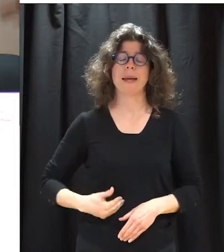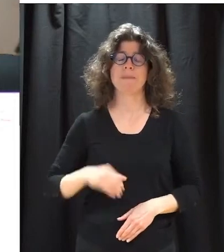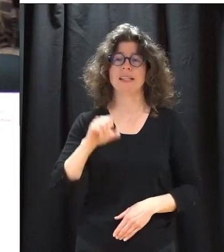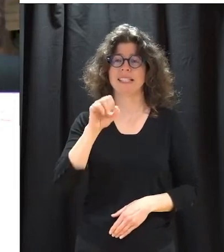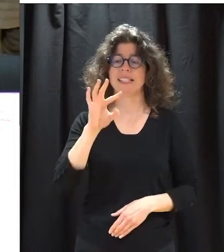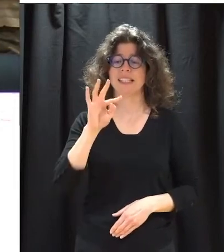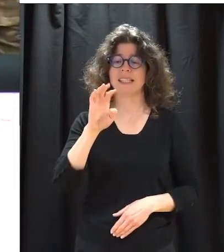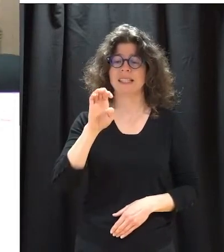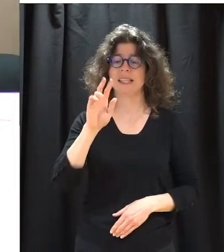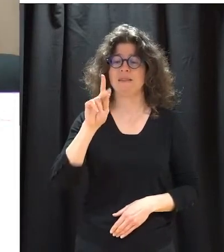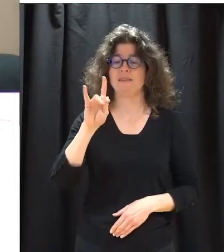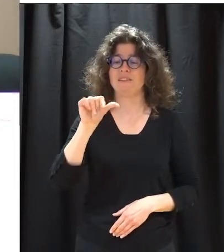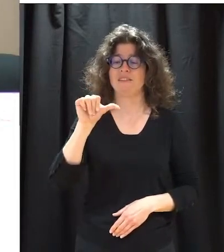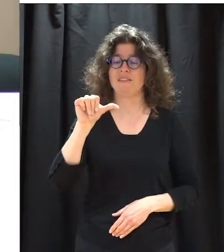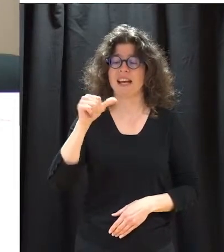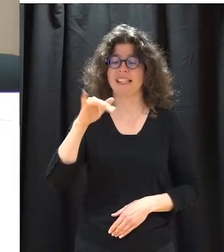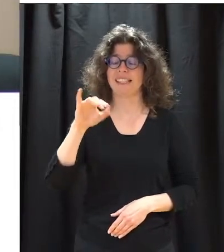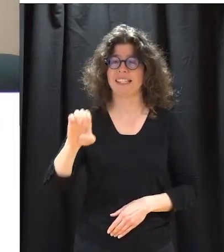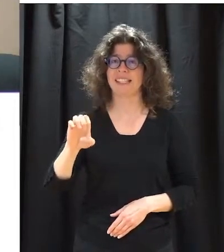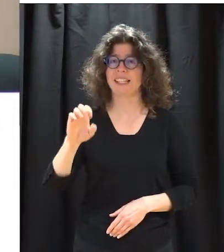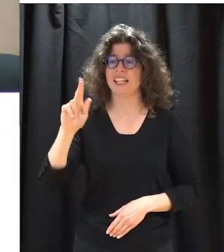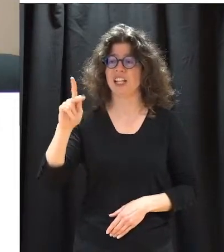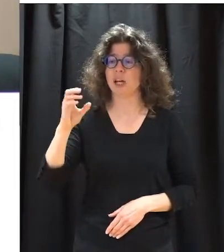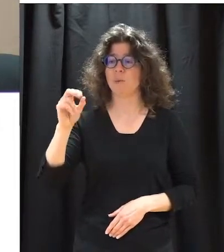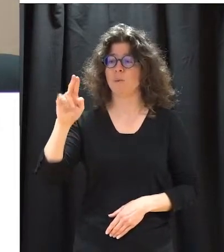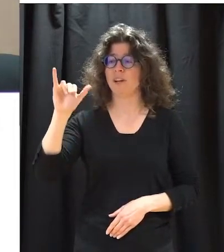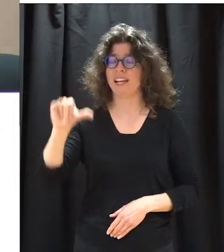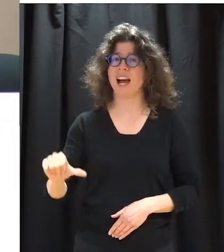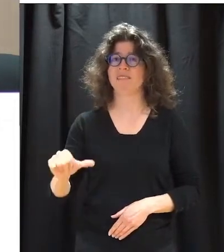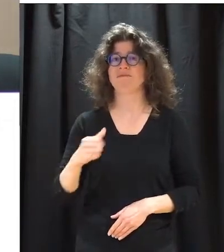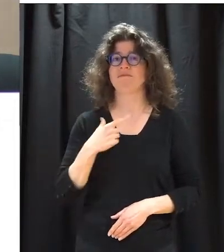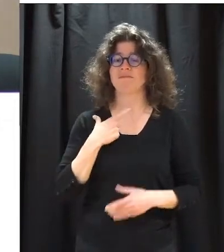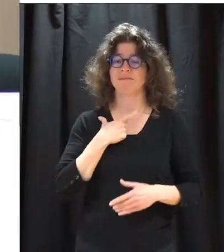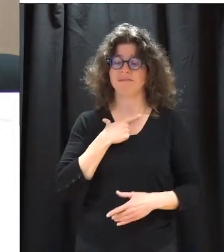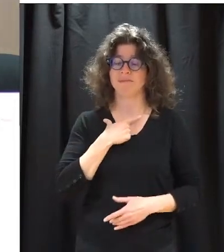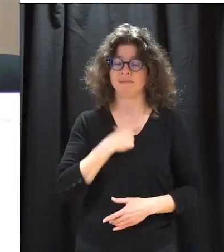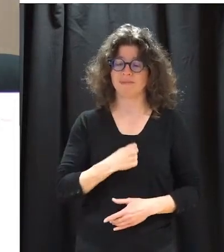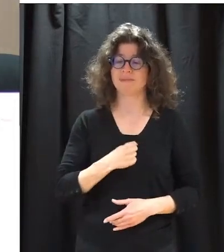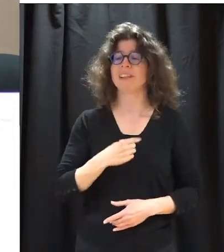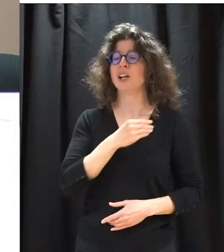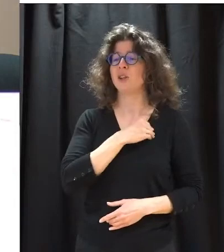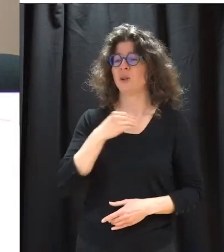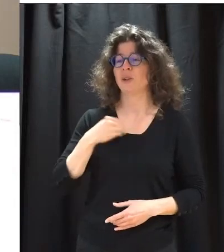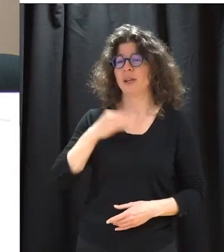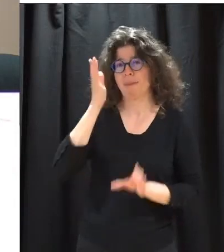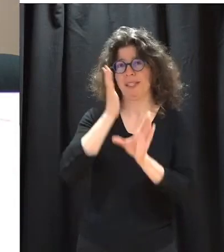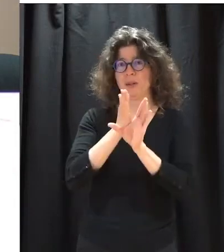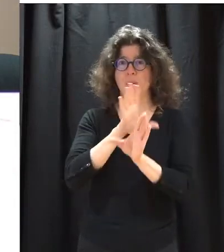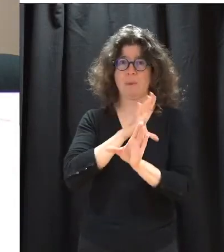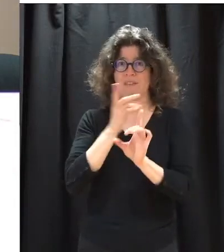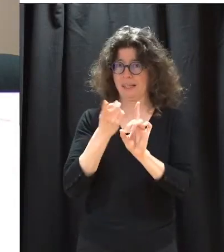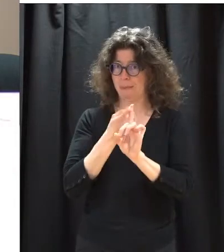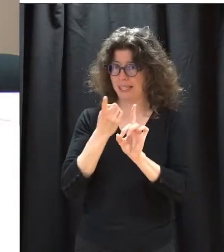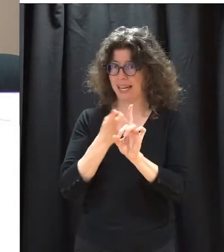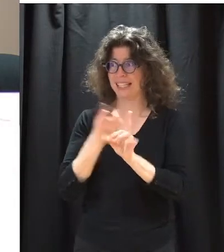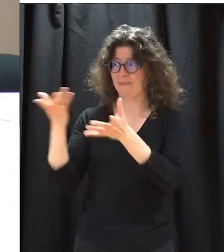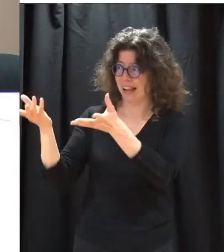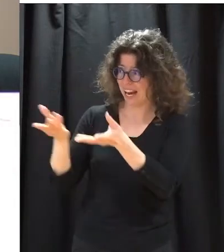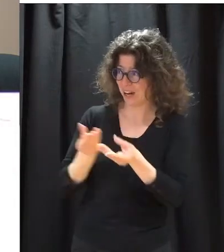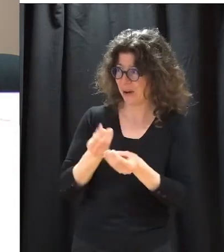peu moins loin que Québec, qui nous vient du LPPL à Angers, docteur en psychologie, professeur spécialisé, qui